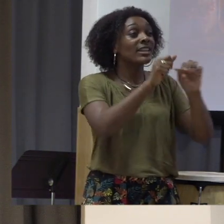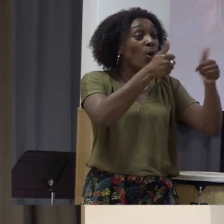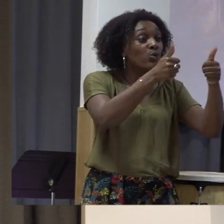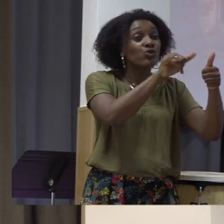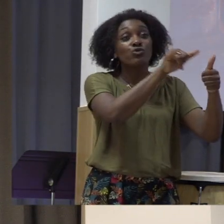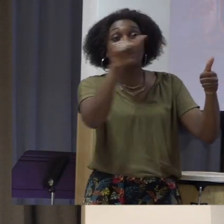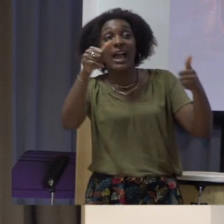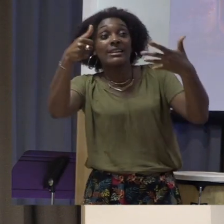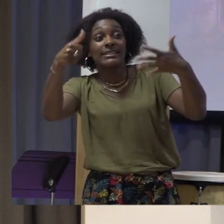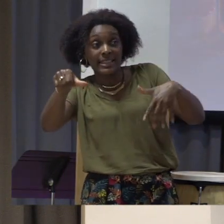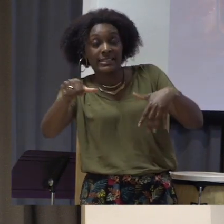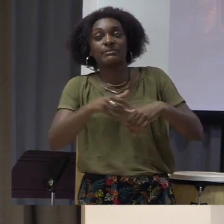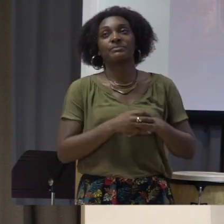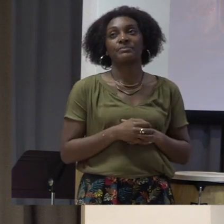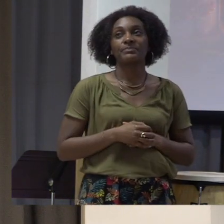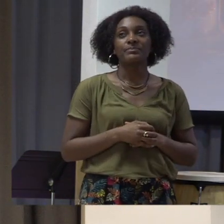à 16.